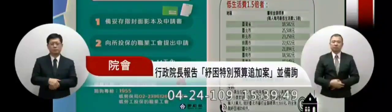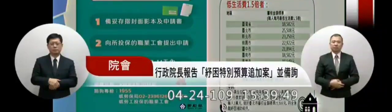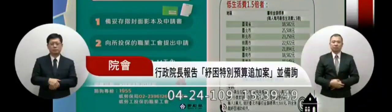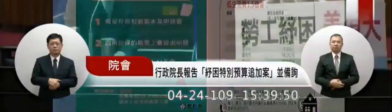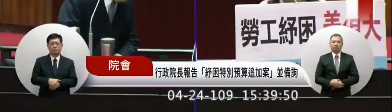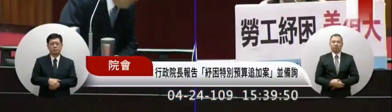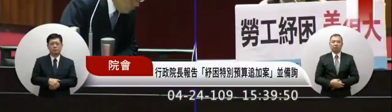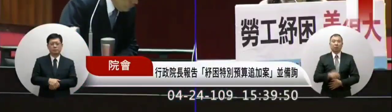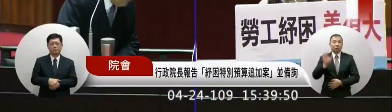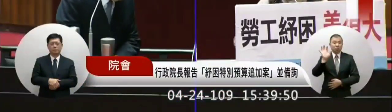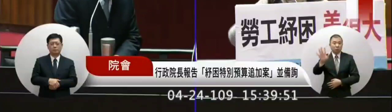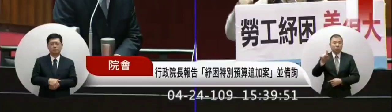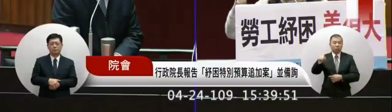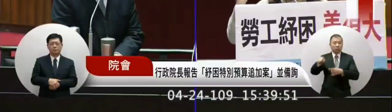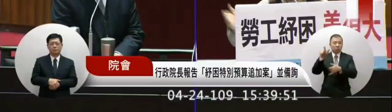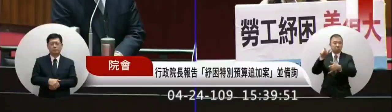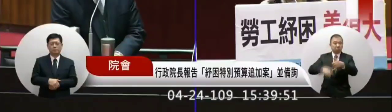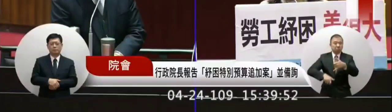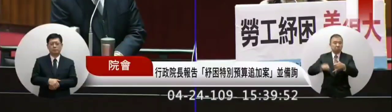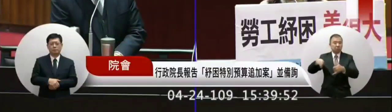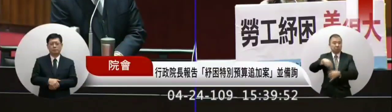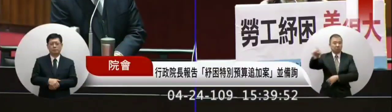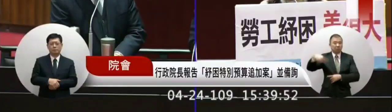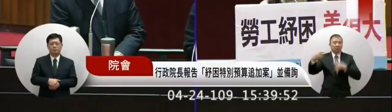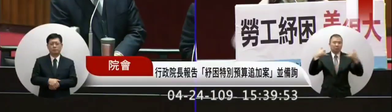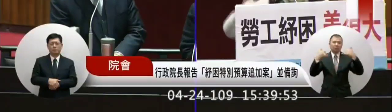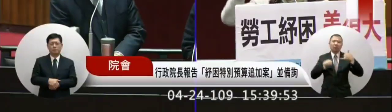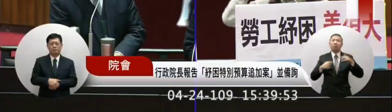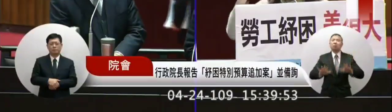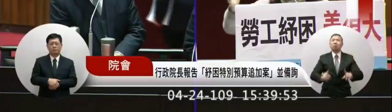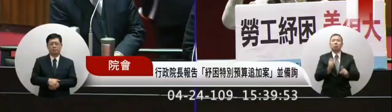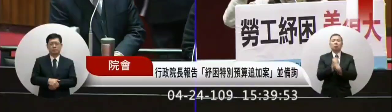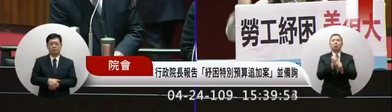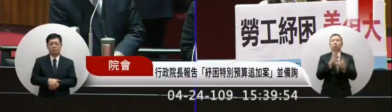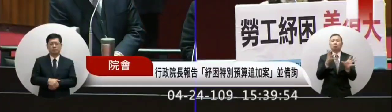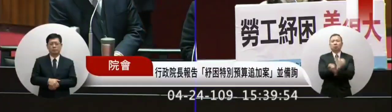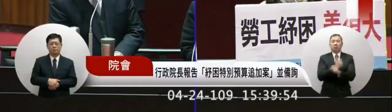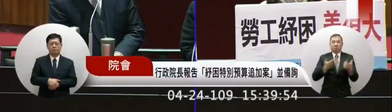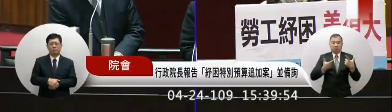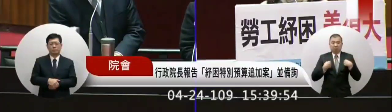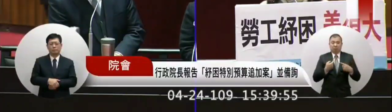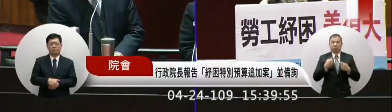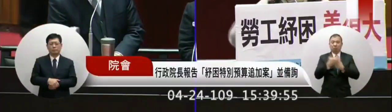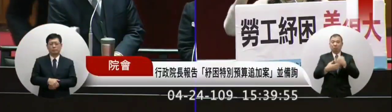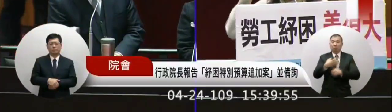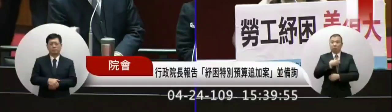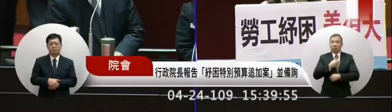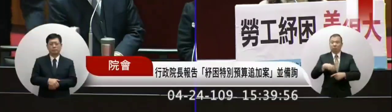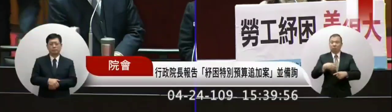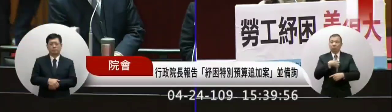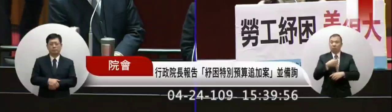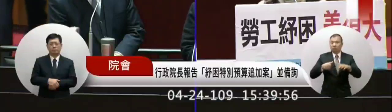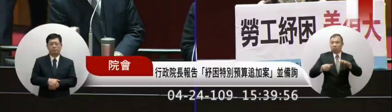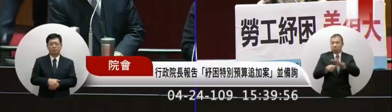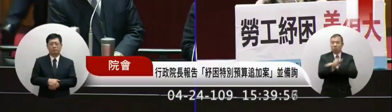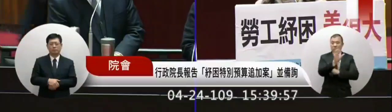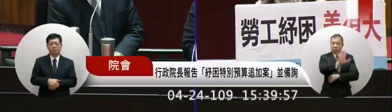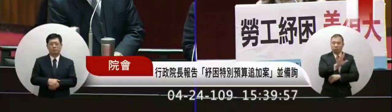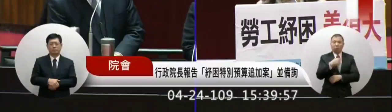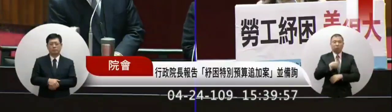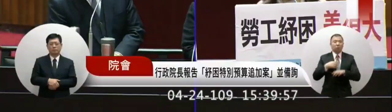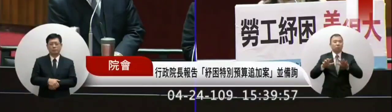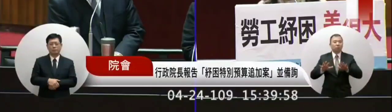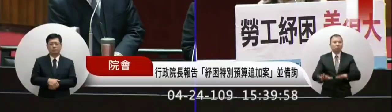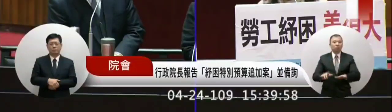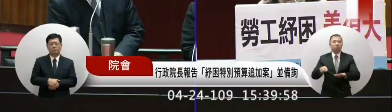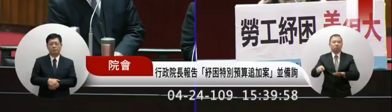就接到一些个案啊，起码都因为台波涛咯嘛哦，变讲本来有滴报的呀。起码等于没